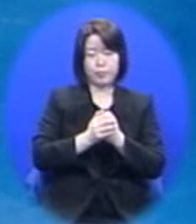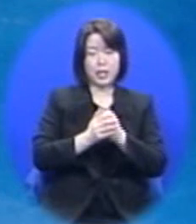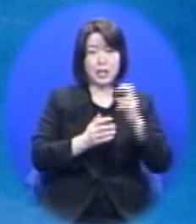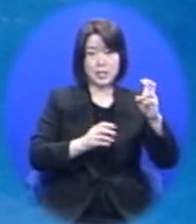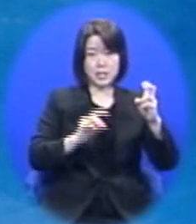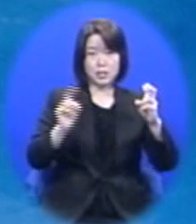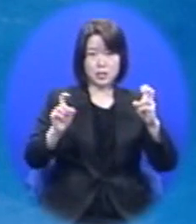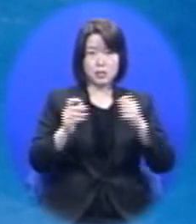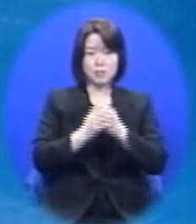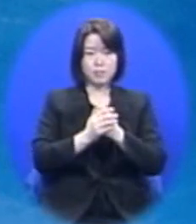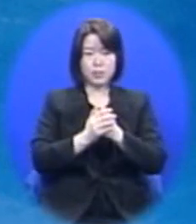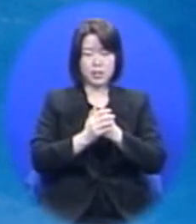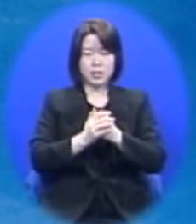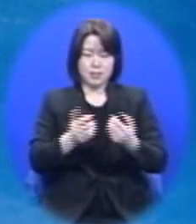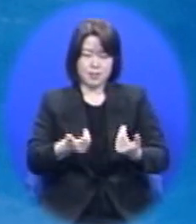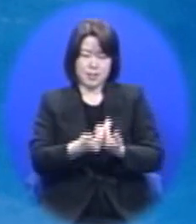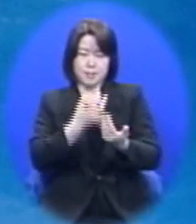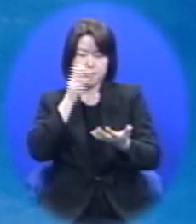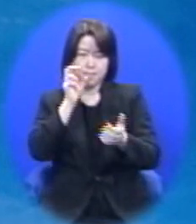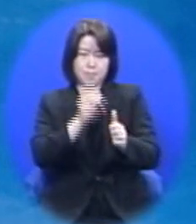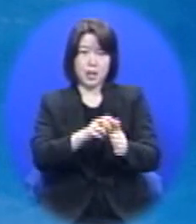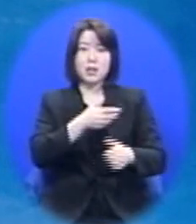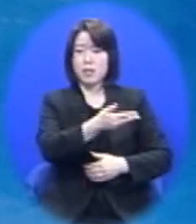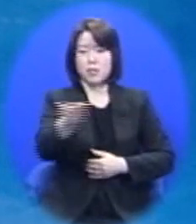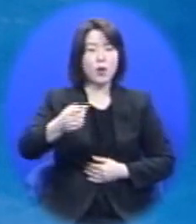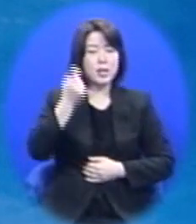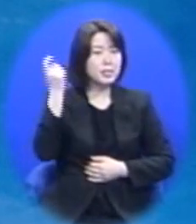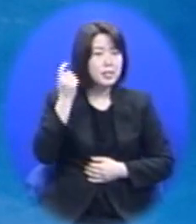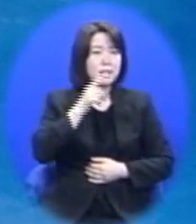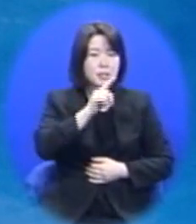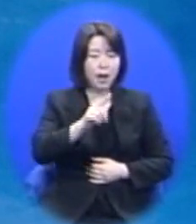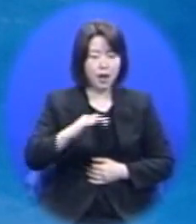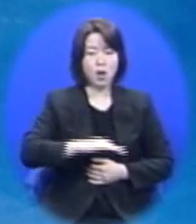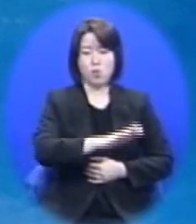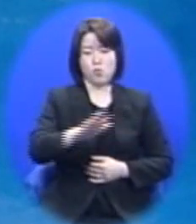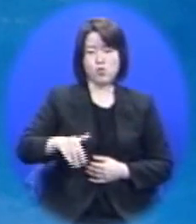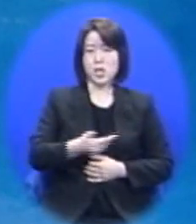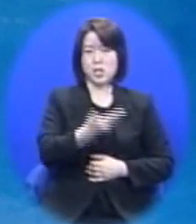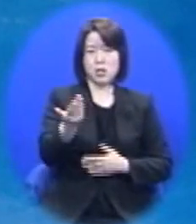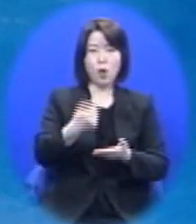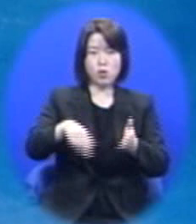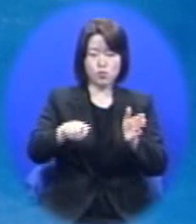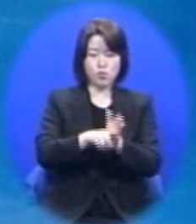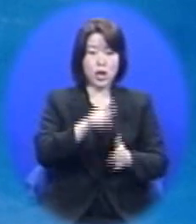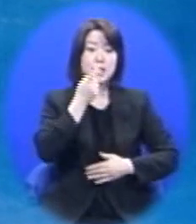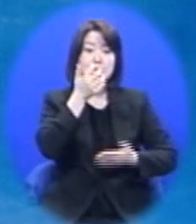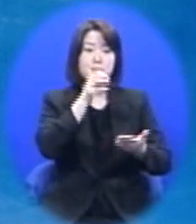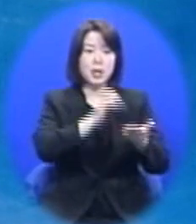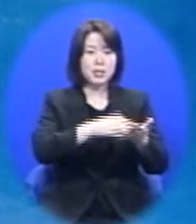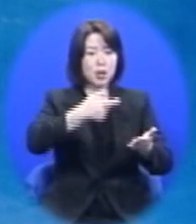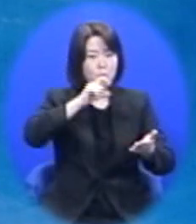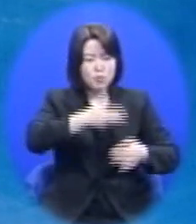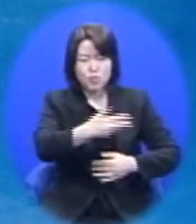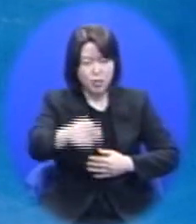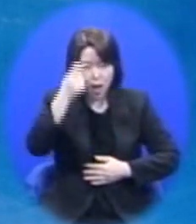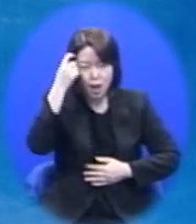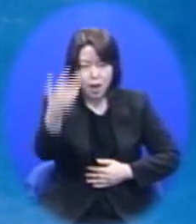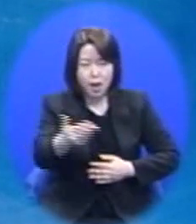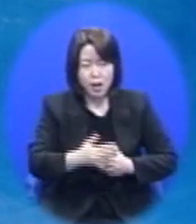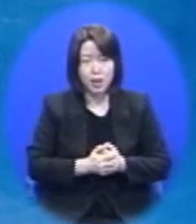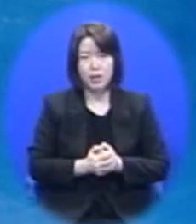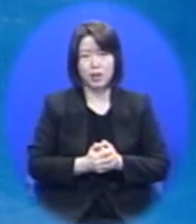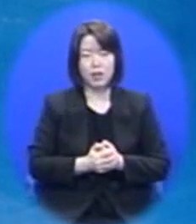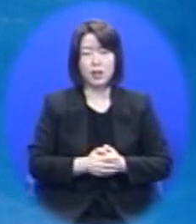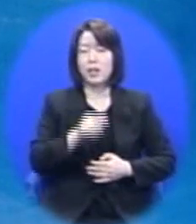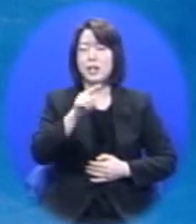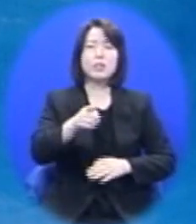10절에 반역한 너희여 들으라. 우리가 너희를 위하여 이 반석에서 물을 내랴. 이건